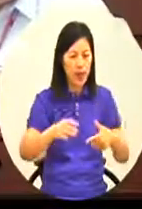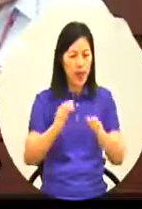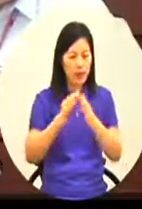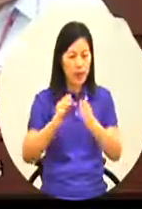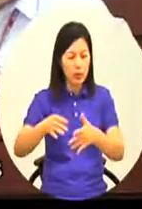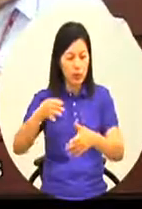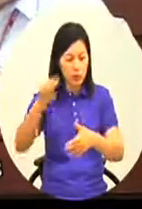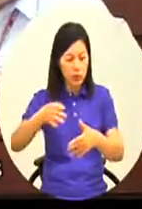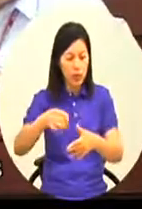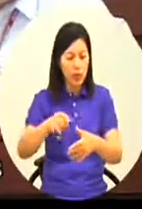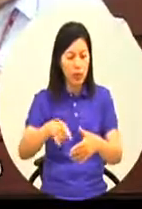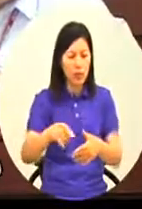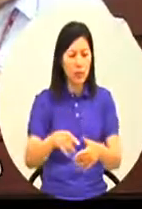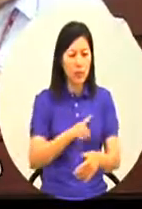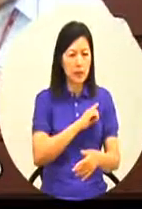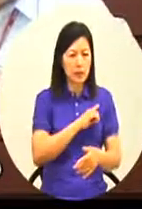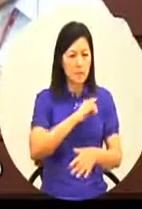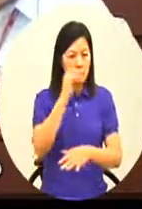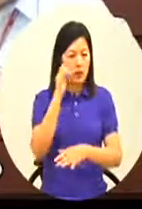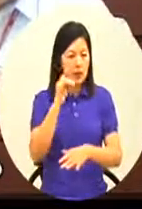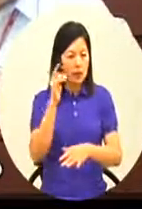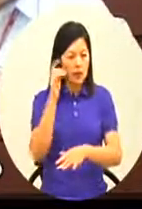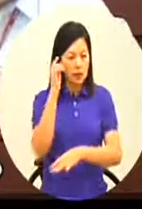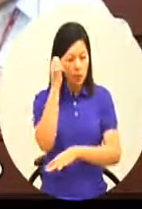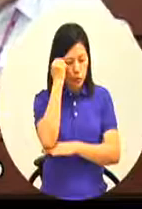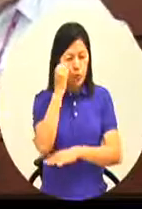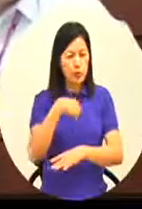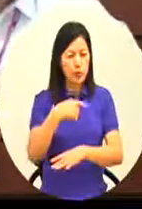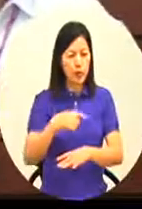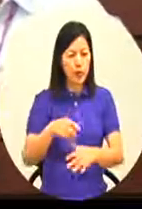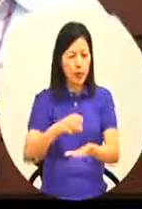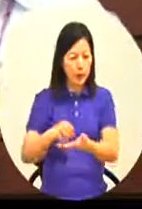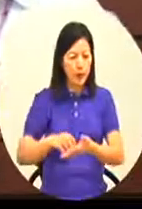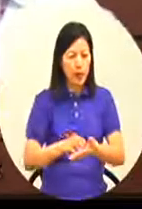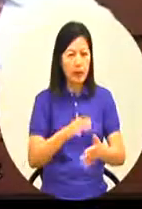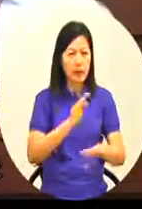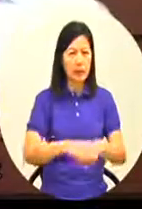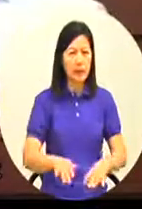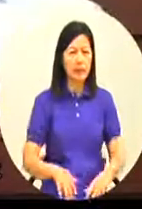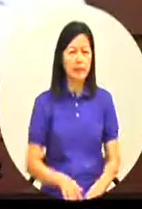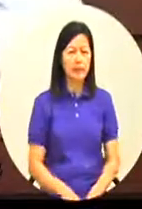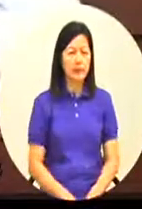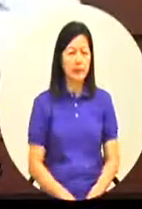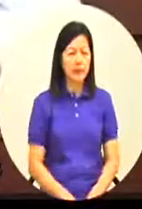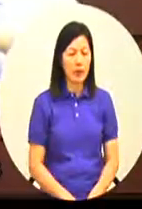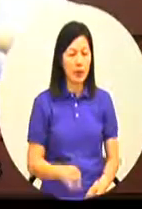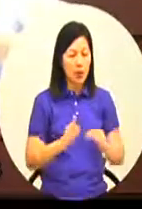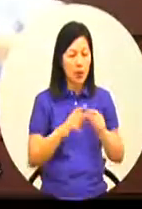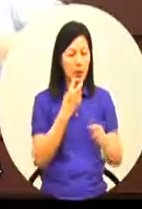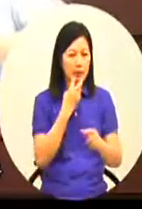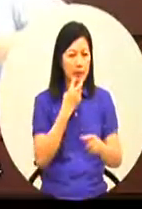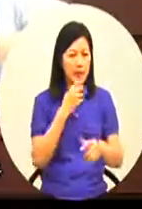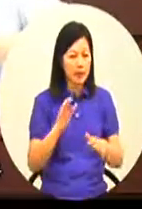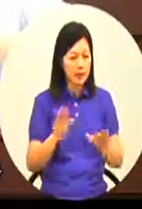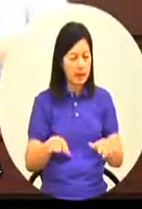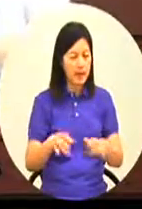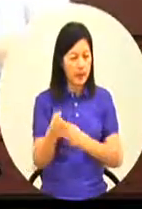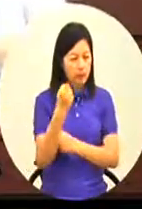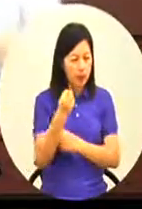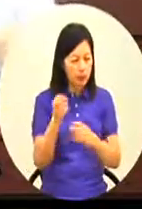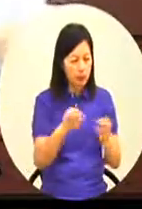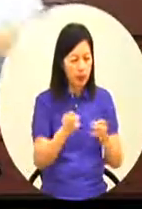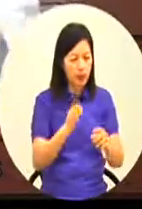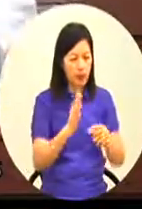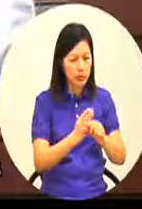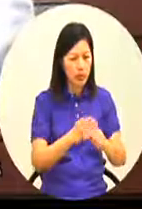来办理。那所以这个详细的那个运作方式，目前中央政府啊也在积极的讨论当中，那也有待立法院这边来